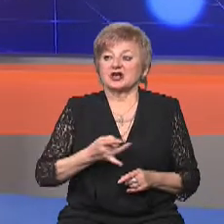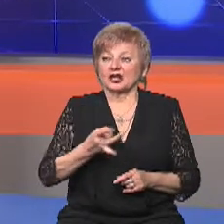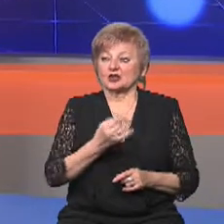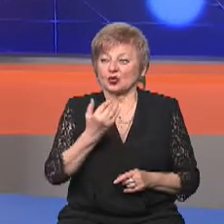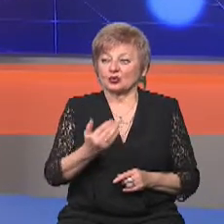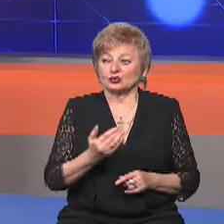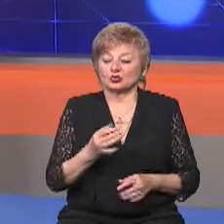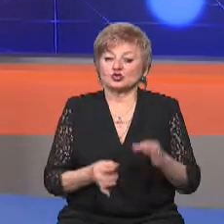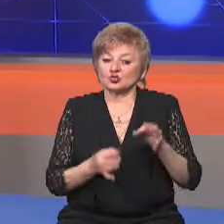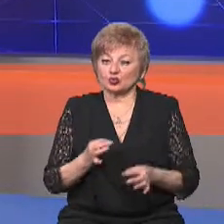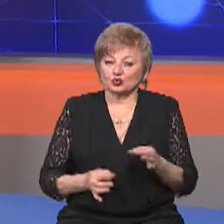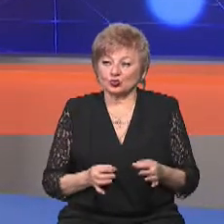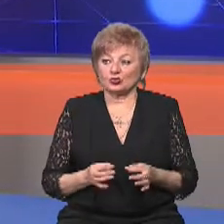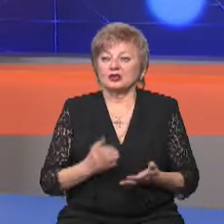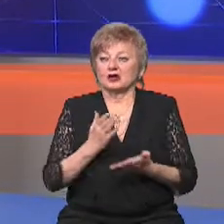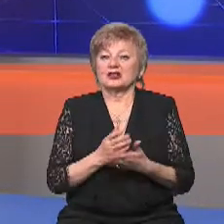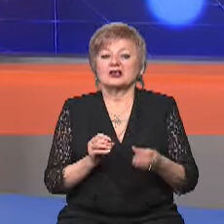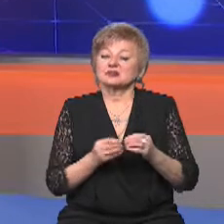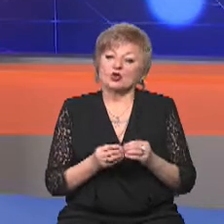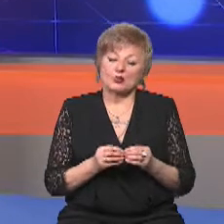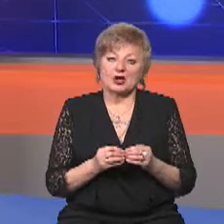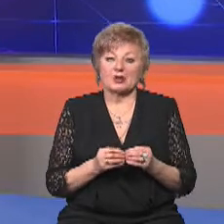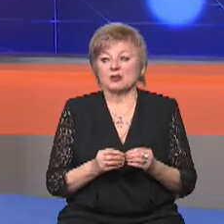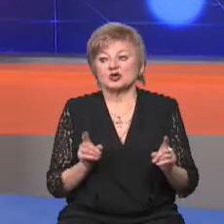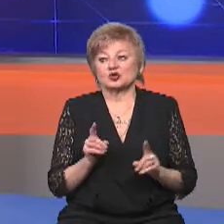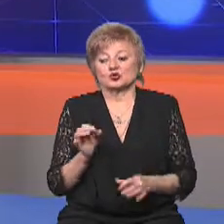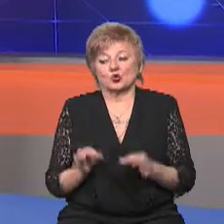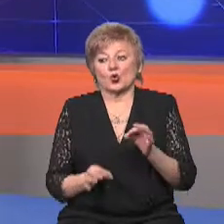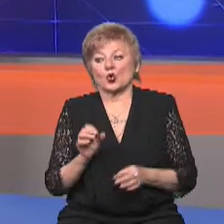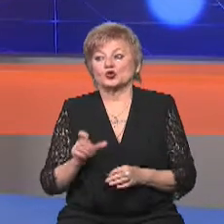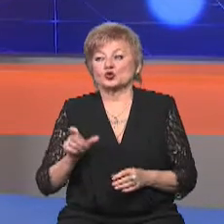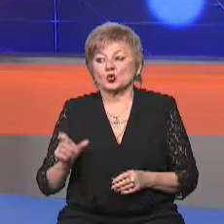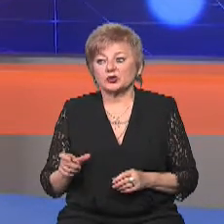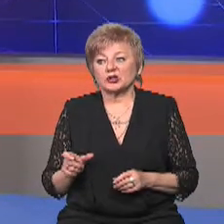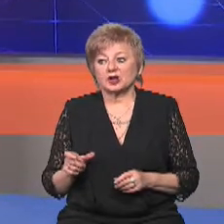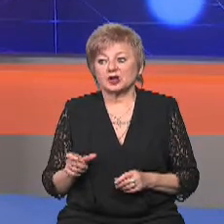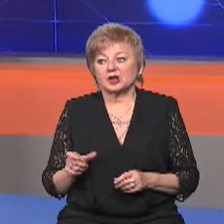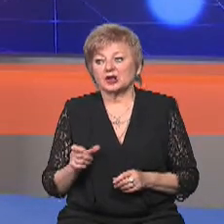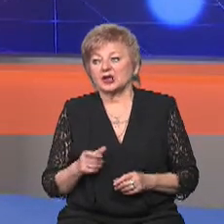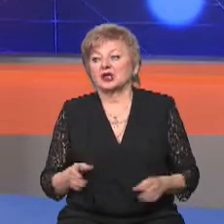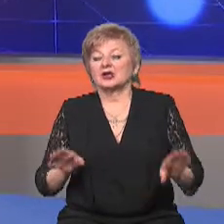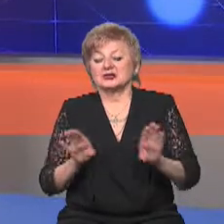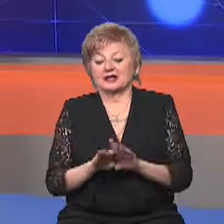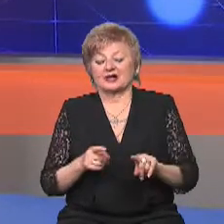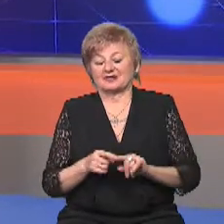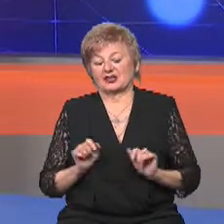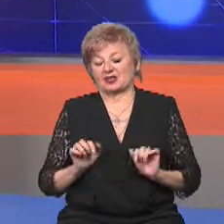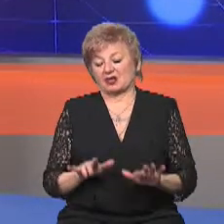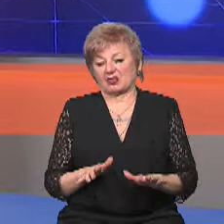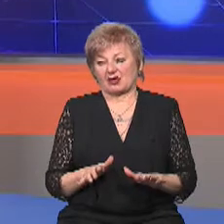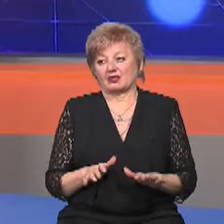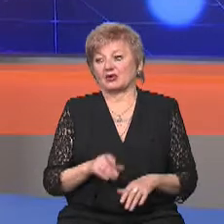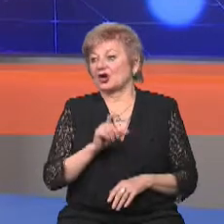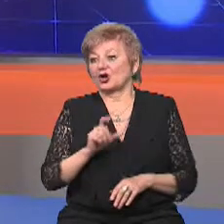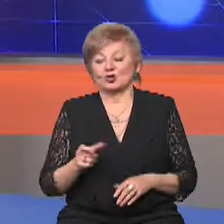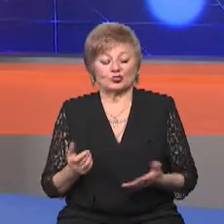Шевченківського районного суду. Є проблема в тому, що судді навіть потім закривають ці справи, тобто